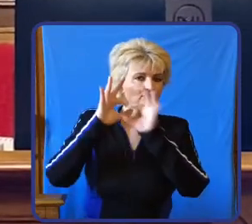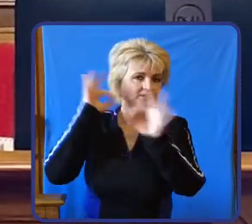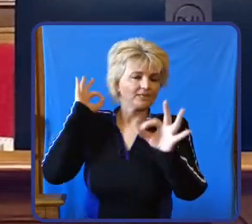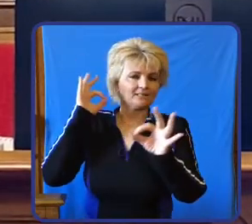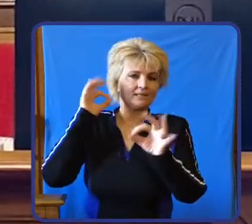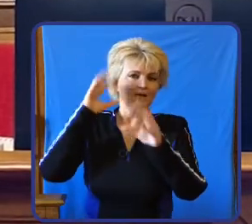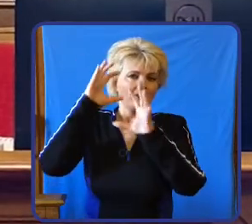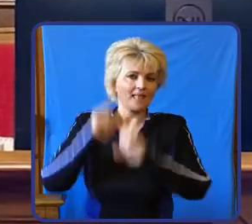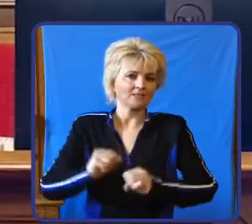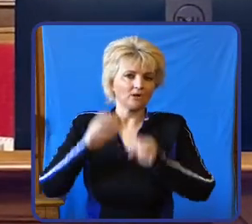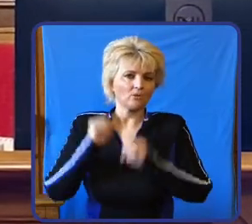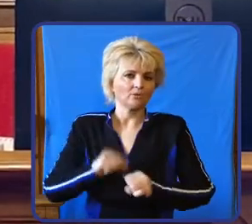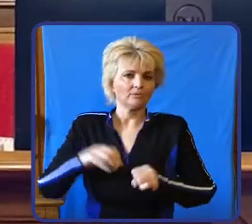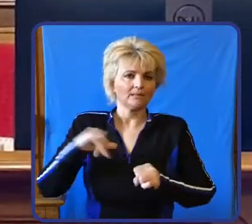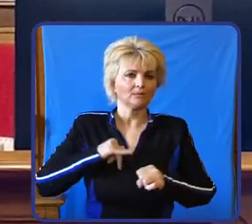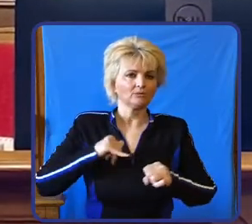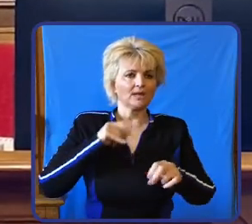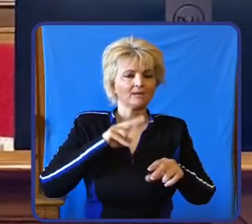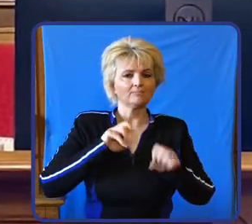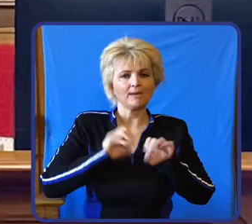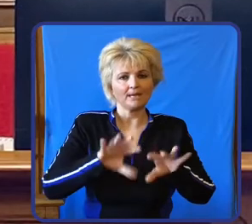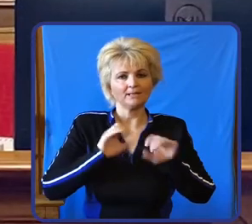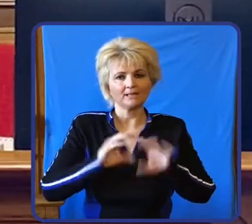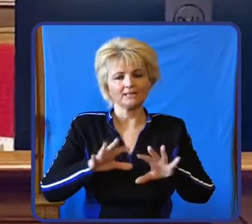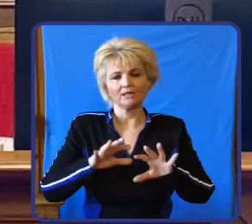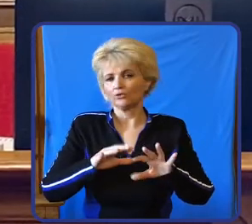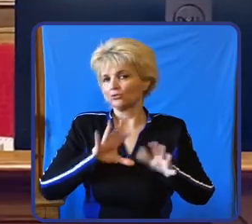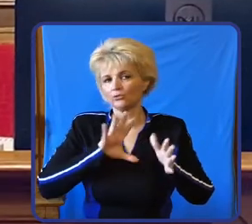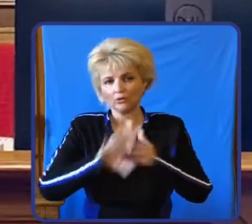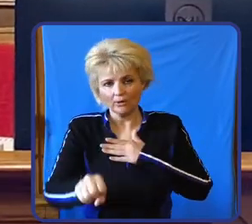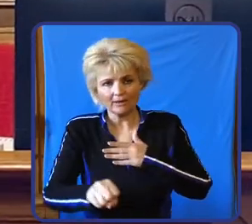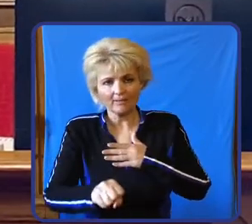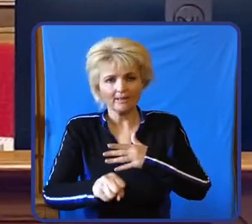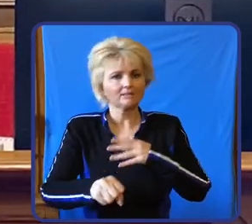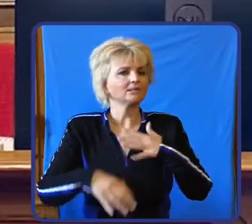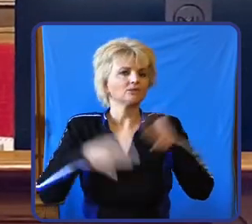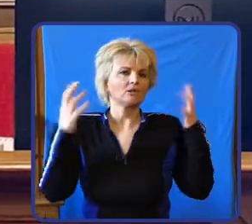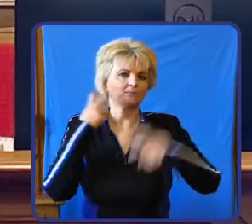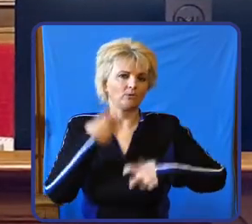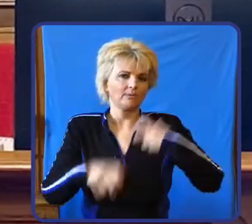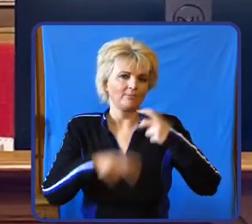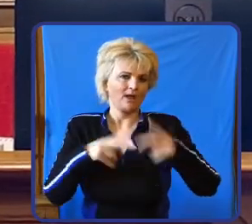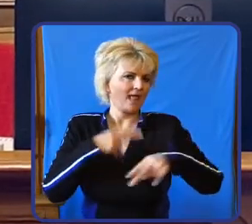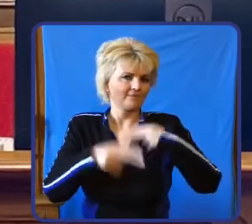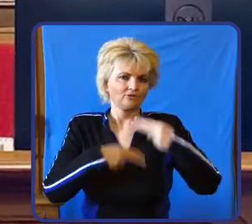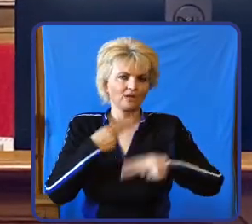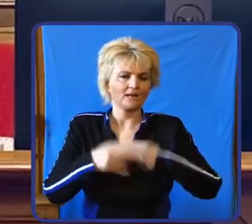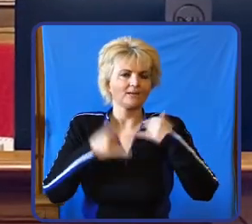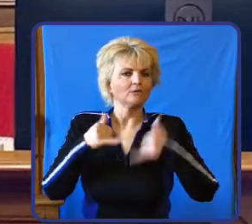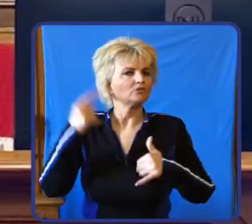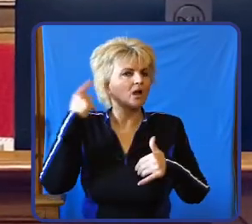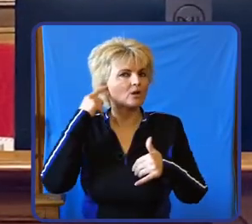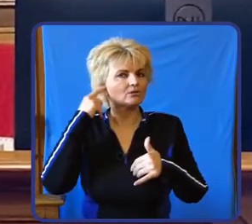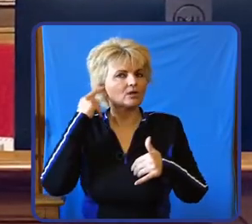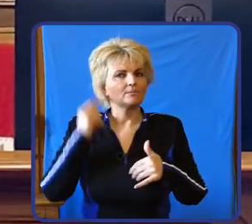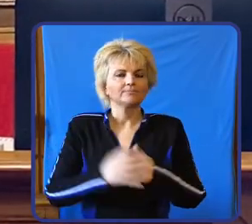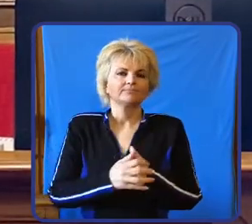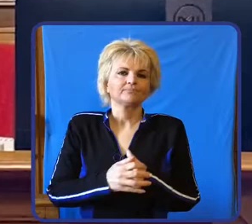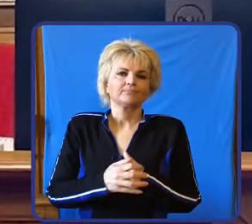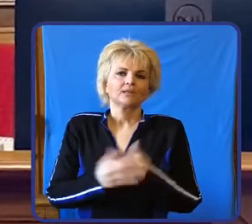biztonsági berendezés és a többi, ezek mind-mind óriási problémák, ott lenne mit vizsgálni. Most hallottam éppen sajnos újra